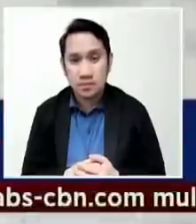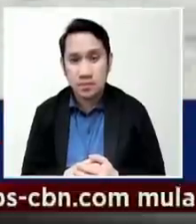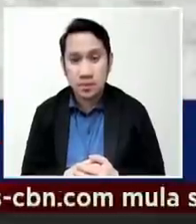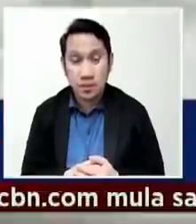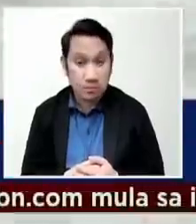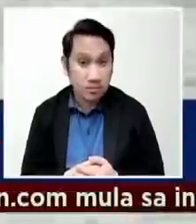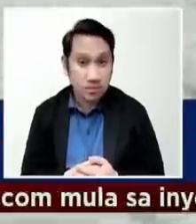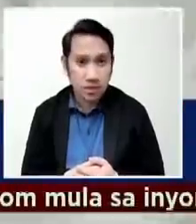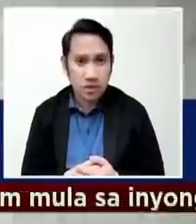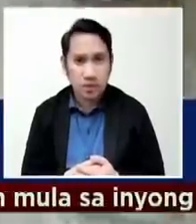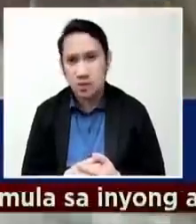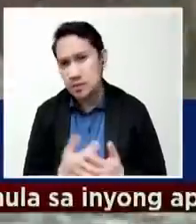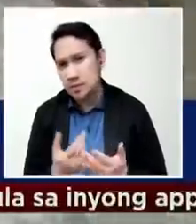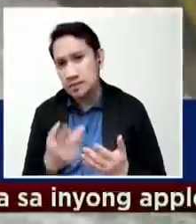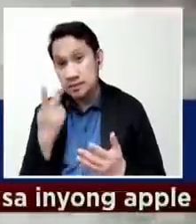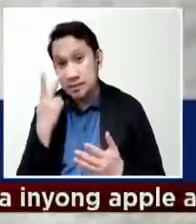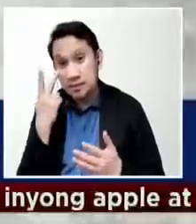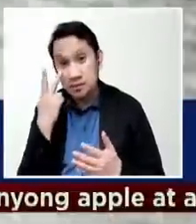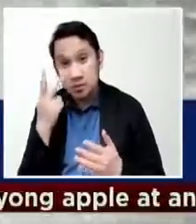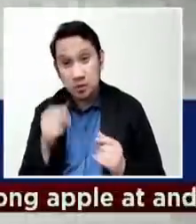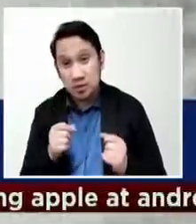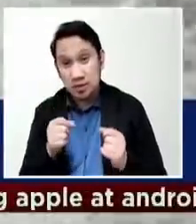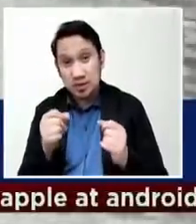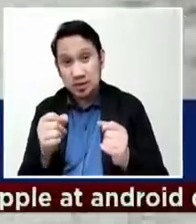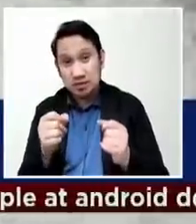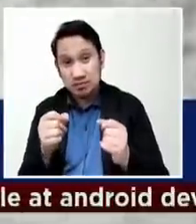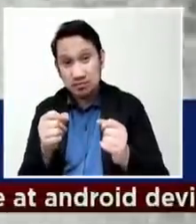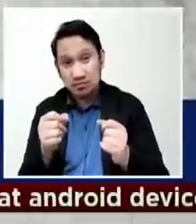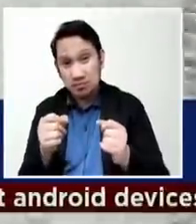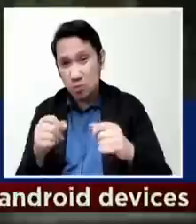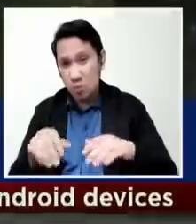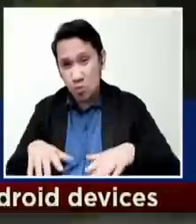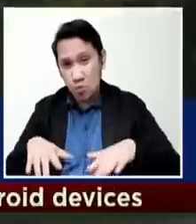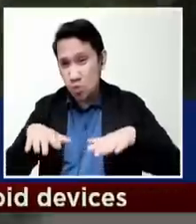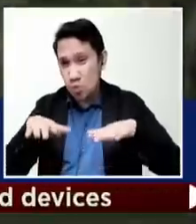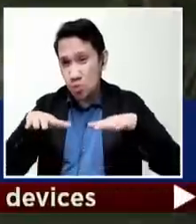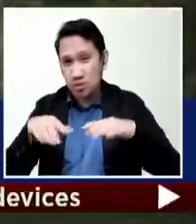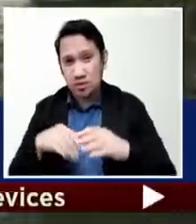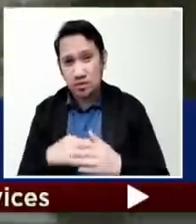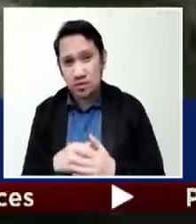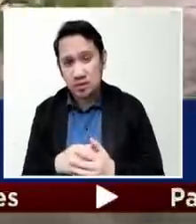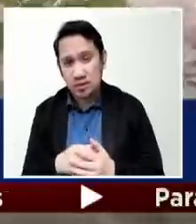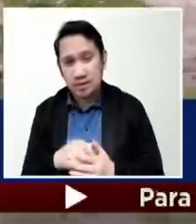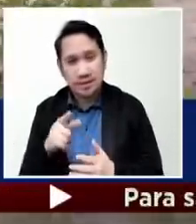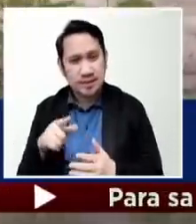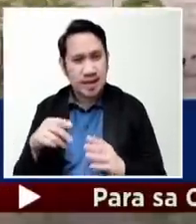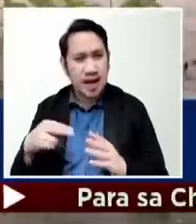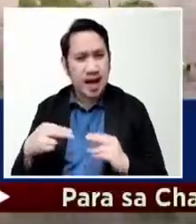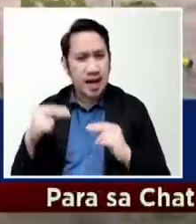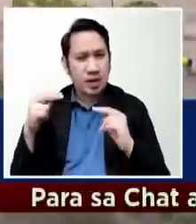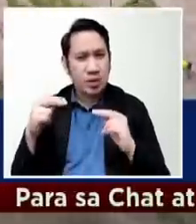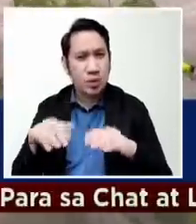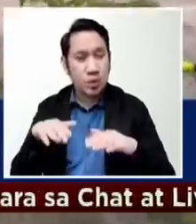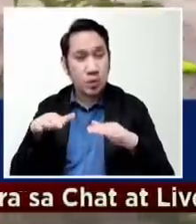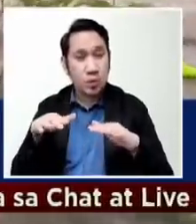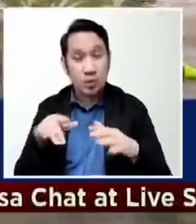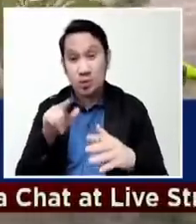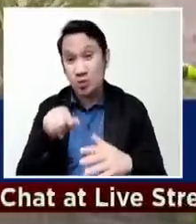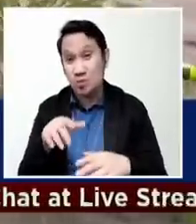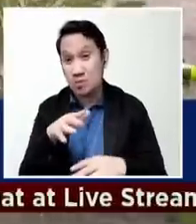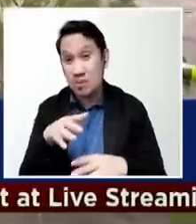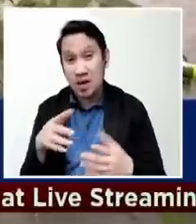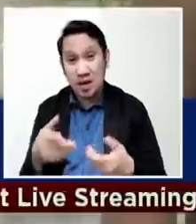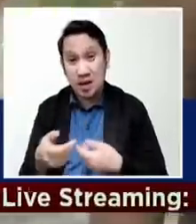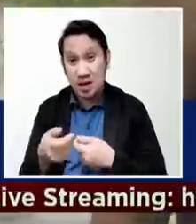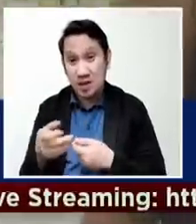Mistulang dagat na ang kahabaan ng kalsada sa Barangay Abulalas sa bayan ng Hagonoy. Dahil sa taas ng tubig, wash out na mapalaisdaan